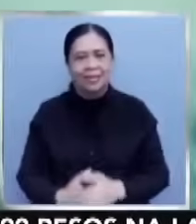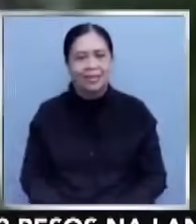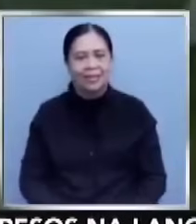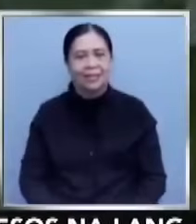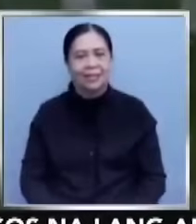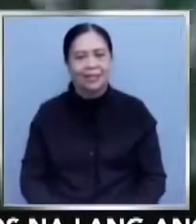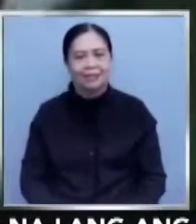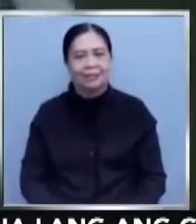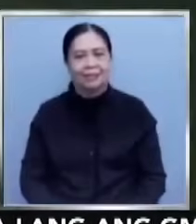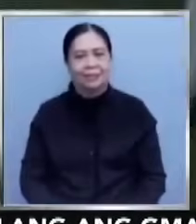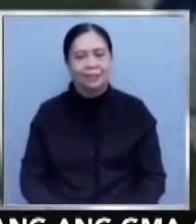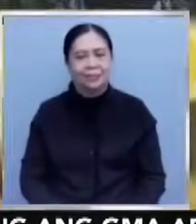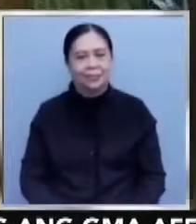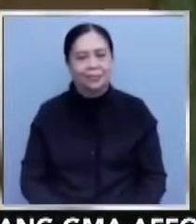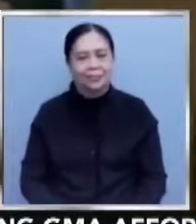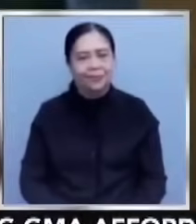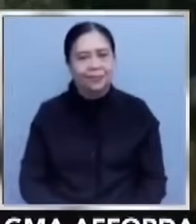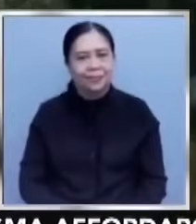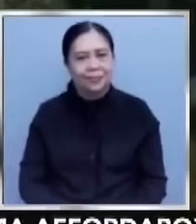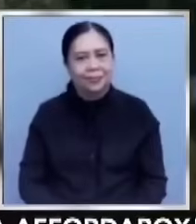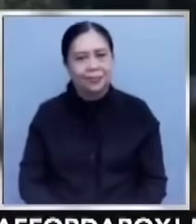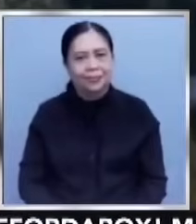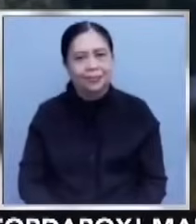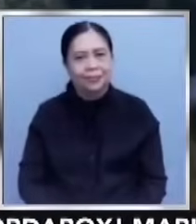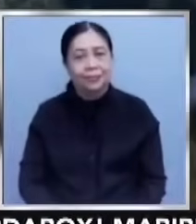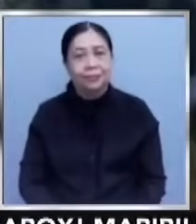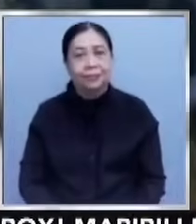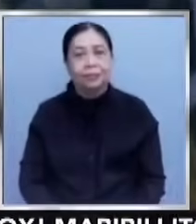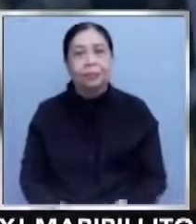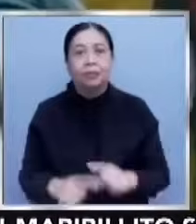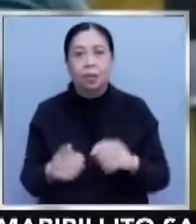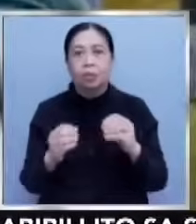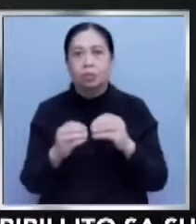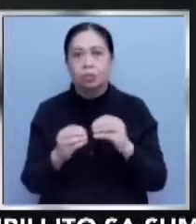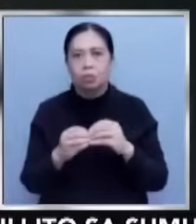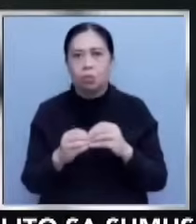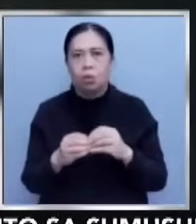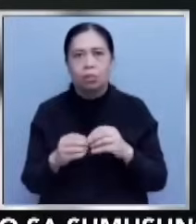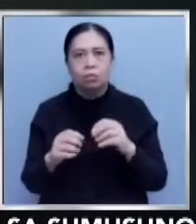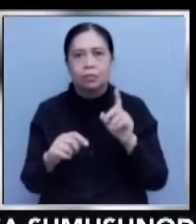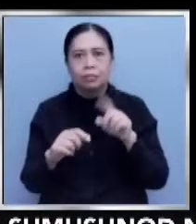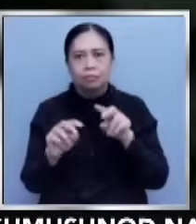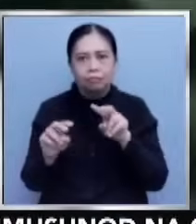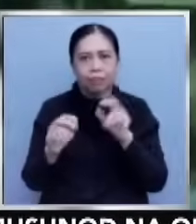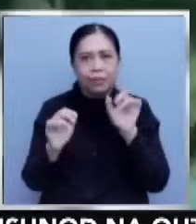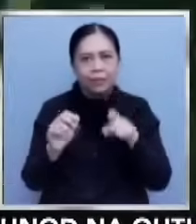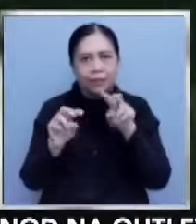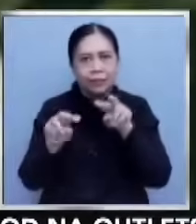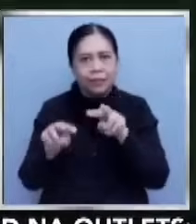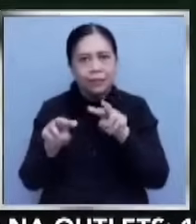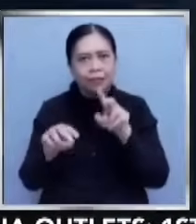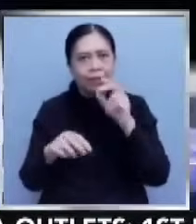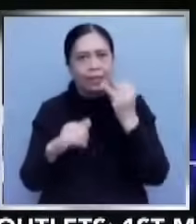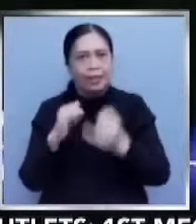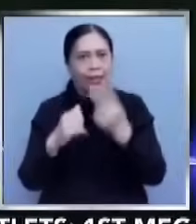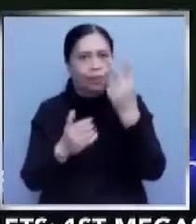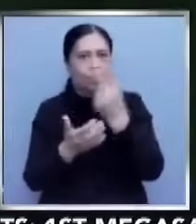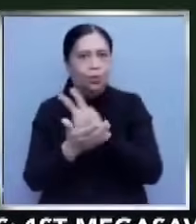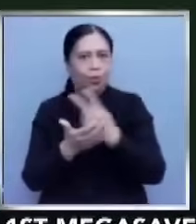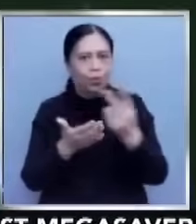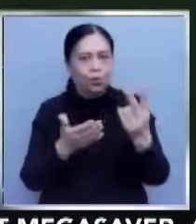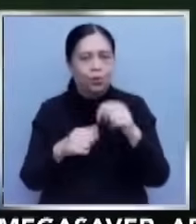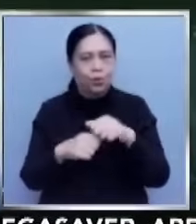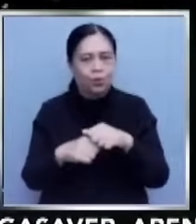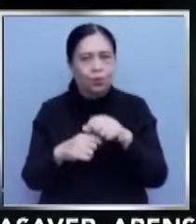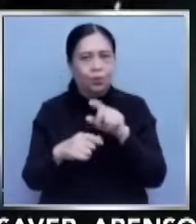Beam! Pero mas lalong hindi dapat pumitiw sa huling dalawang linggo ng hit live-action